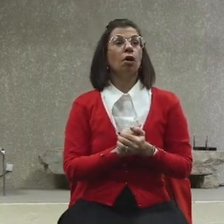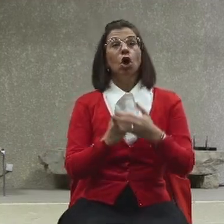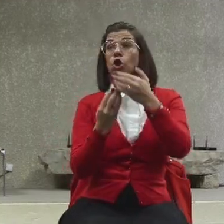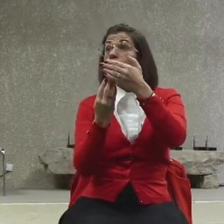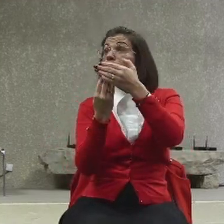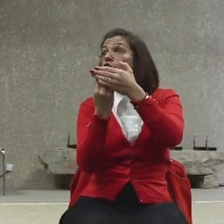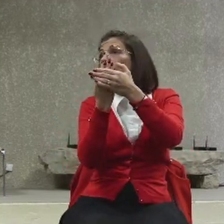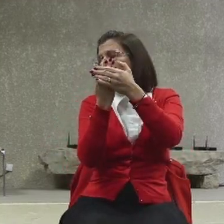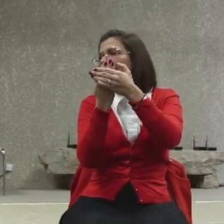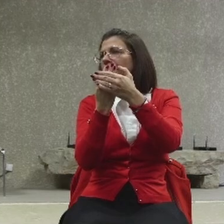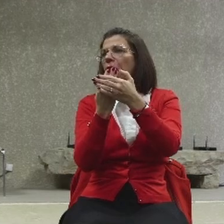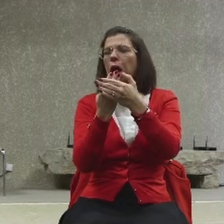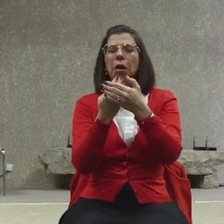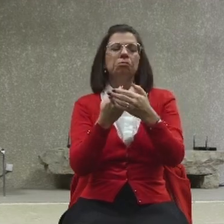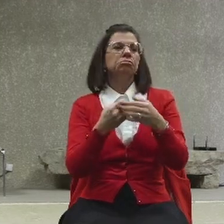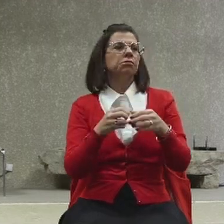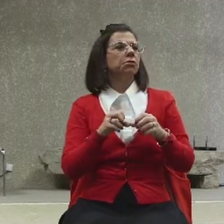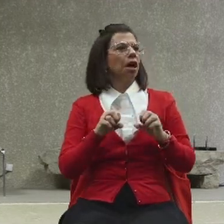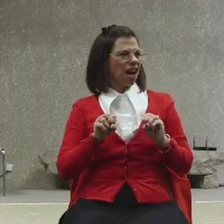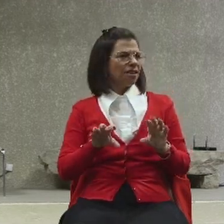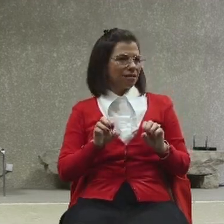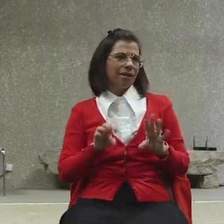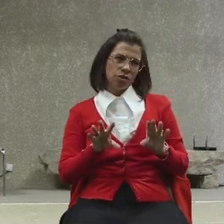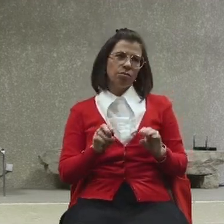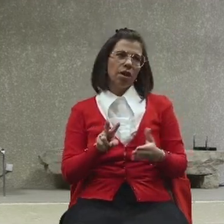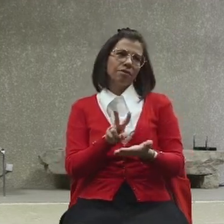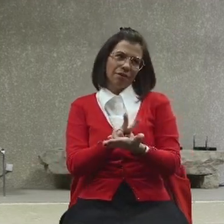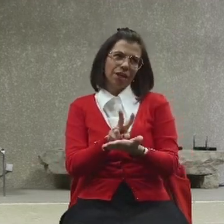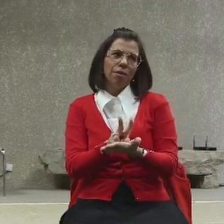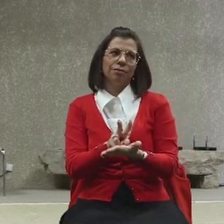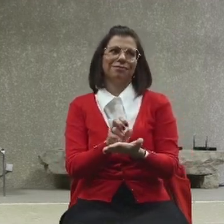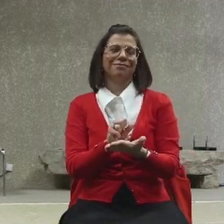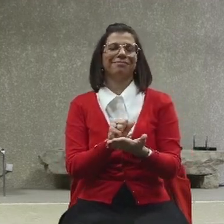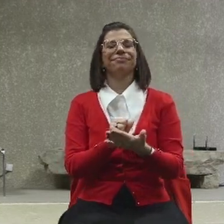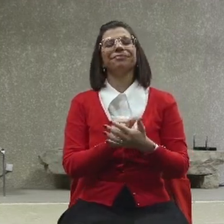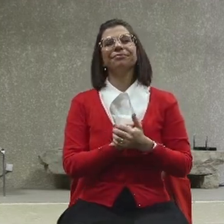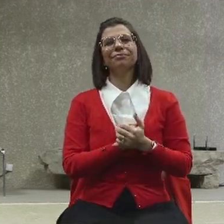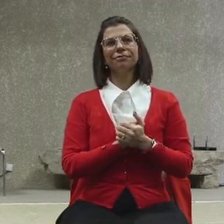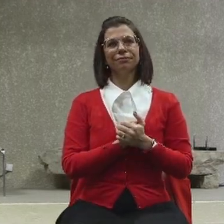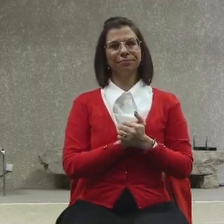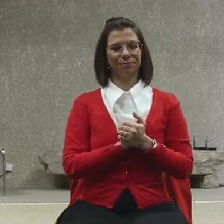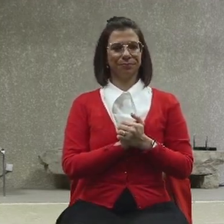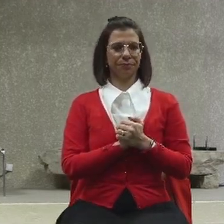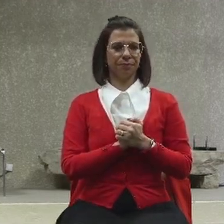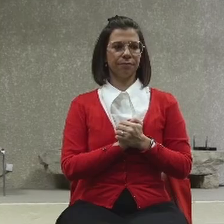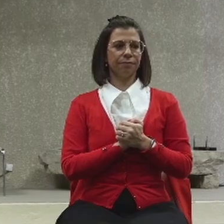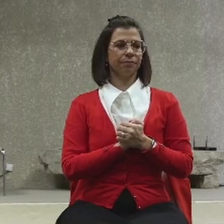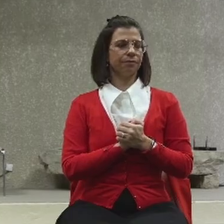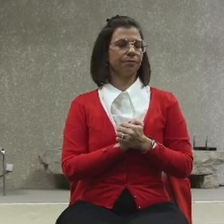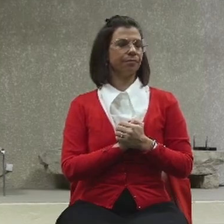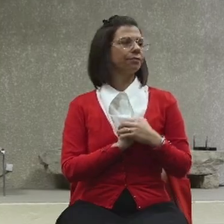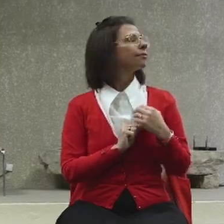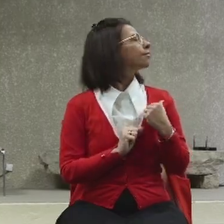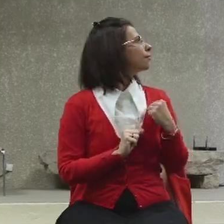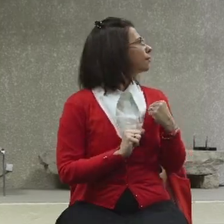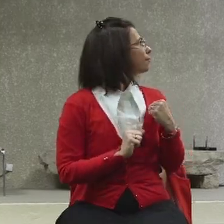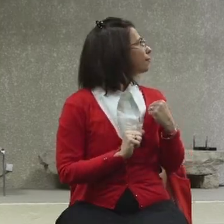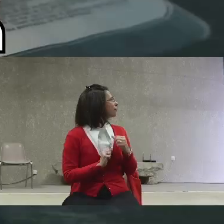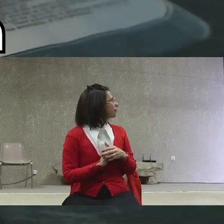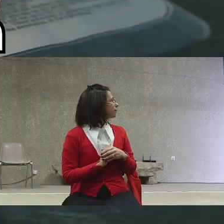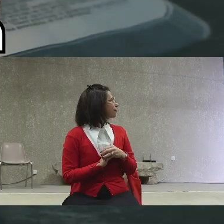Et le point que je voudrais souligner aujourd'hui est un point essentiel. Pour